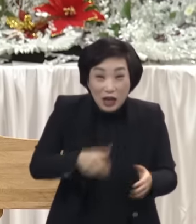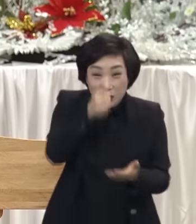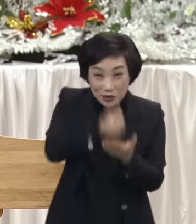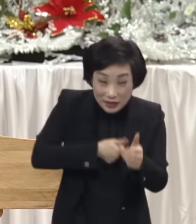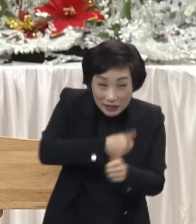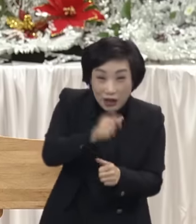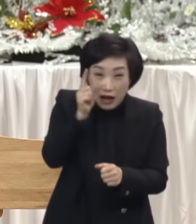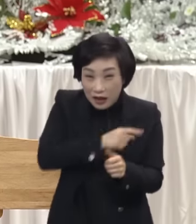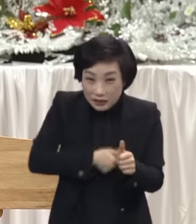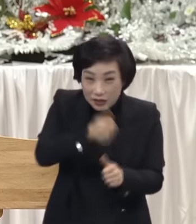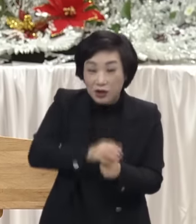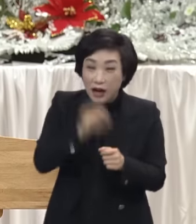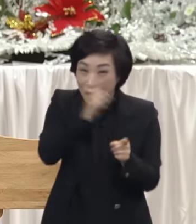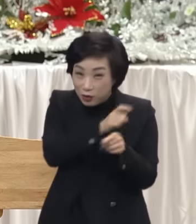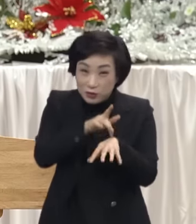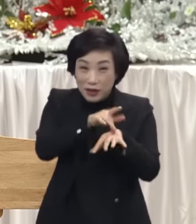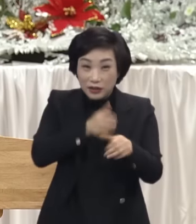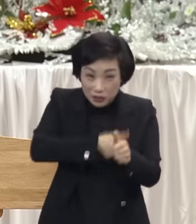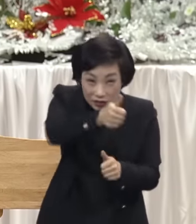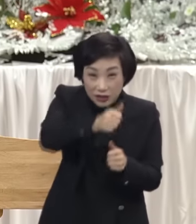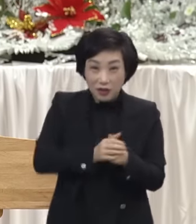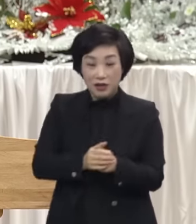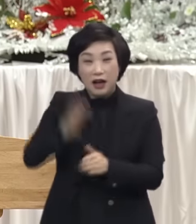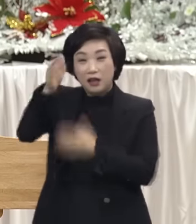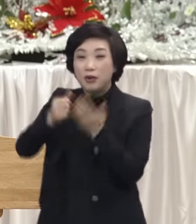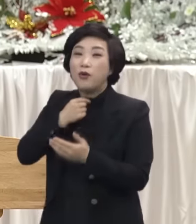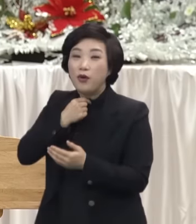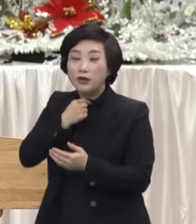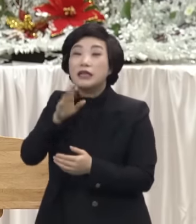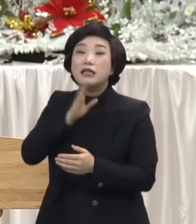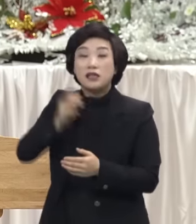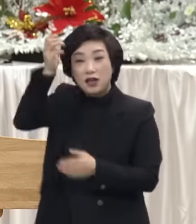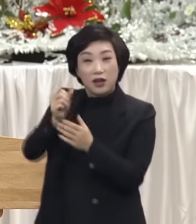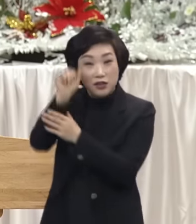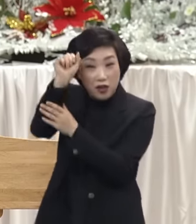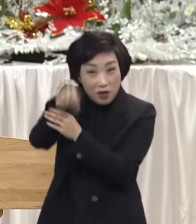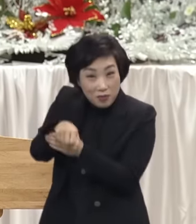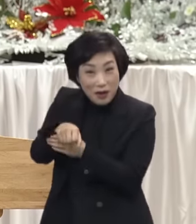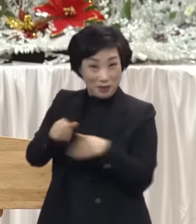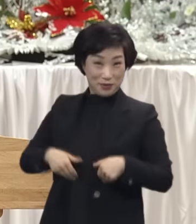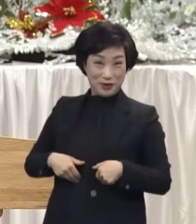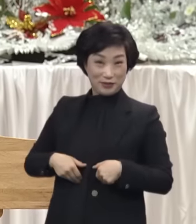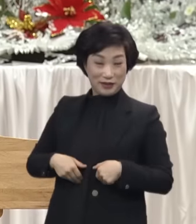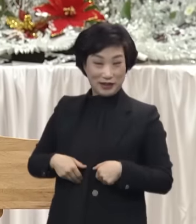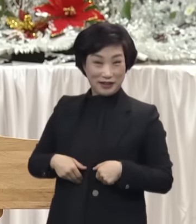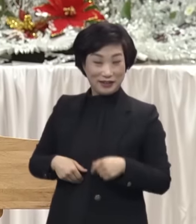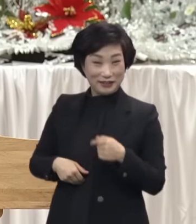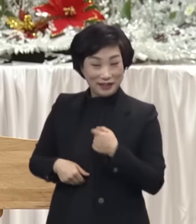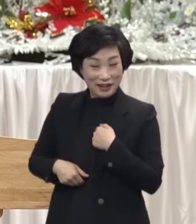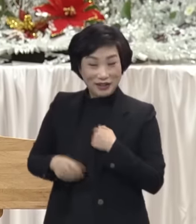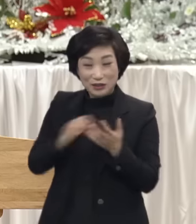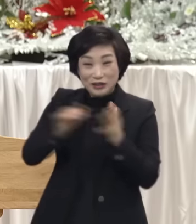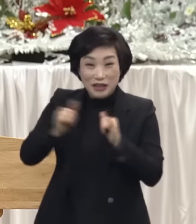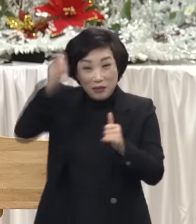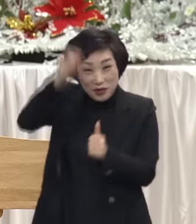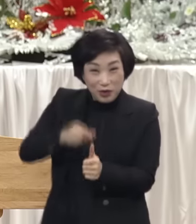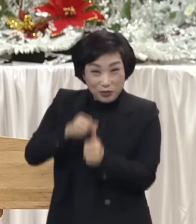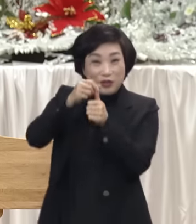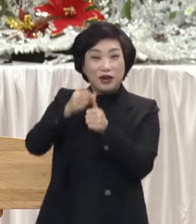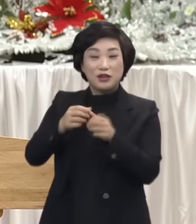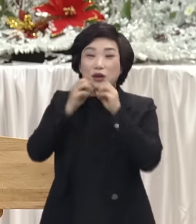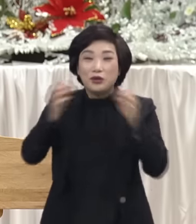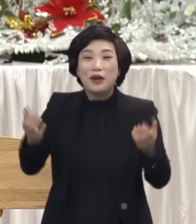이기고 마귀 사단은 귀신을 이기고 하나님이 원하시는 신령한 열매 제품을 내고 영혼 살리는 전도의